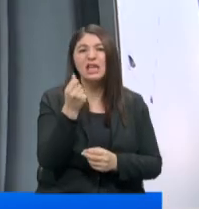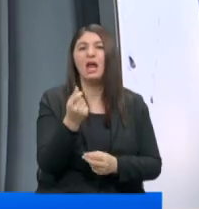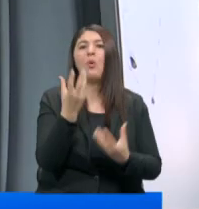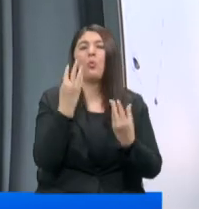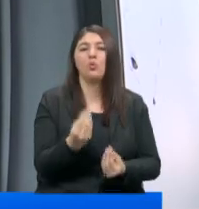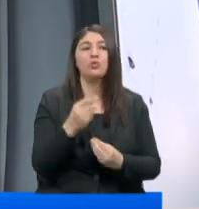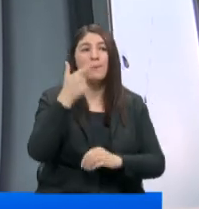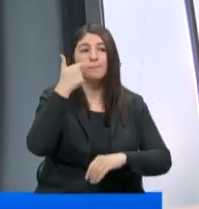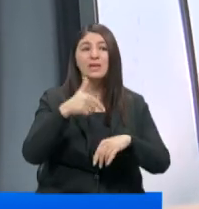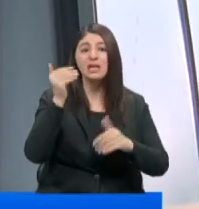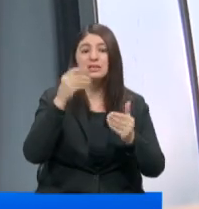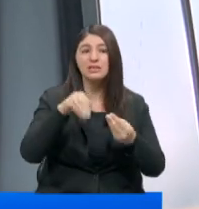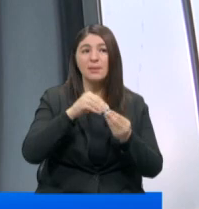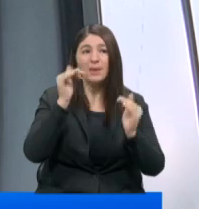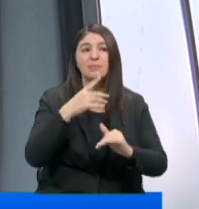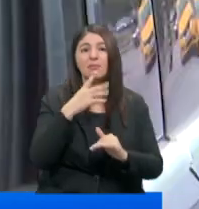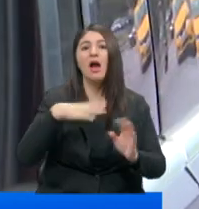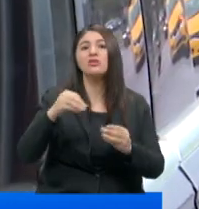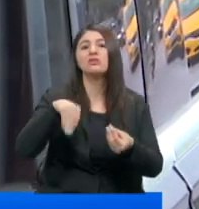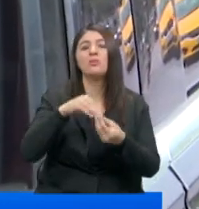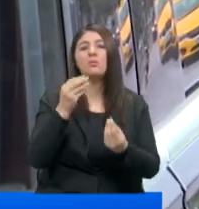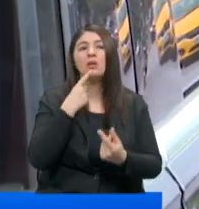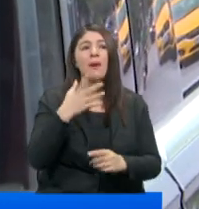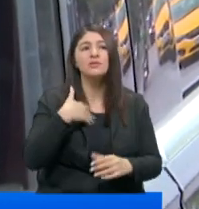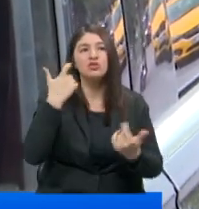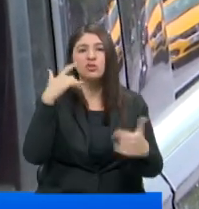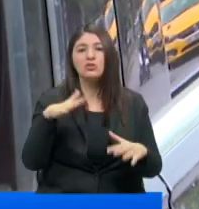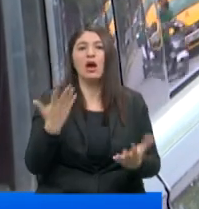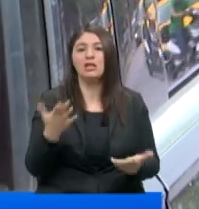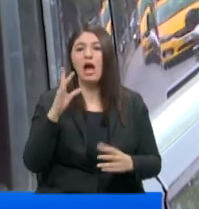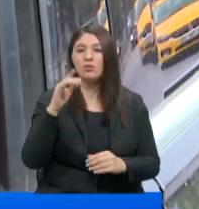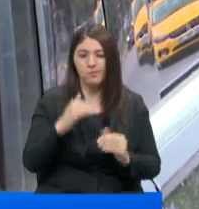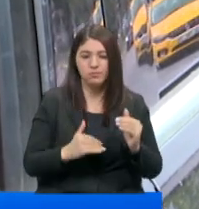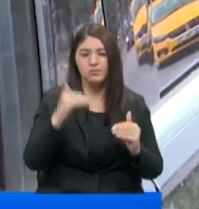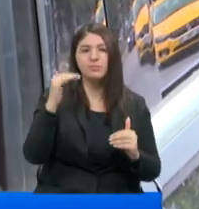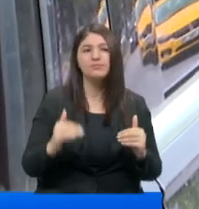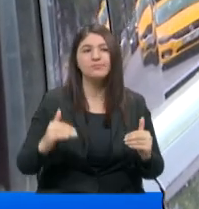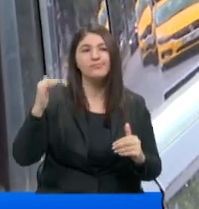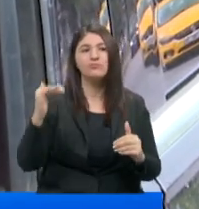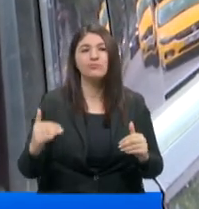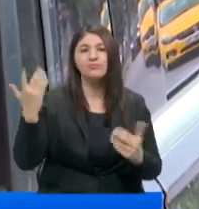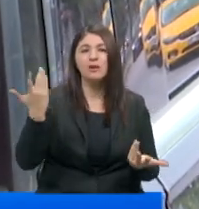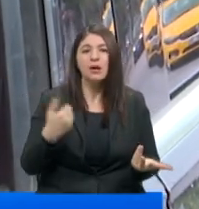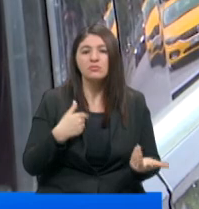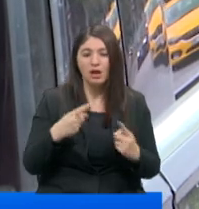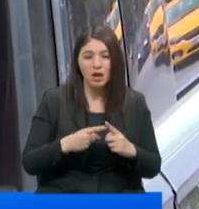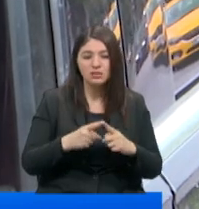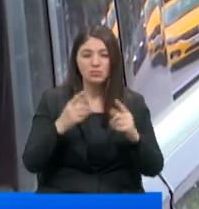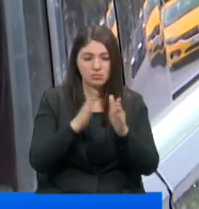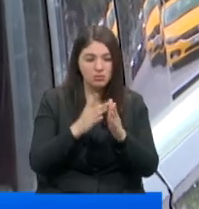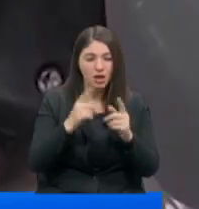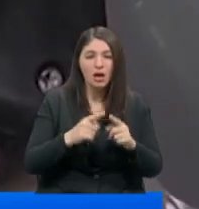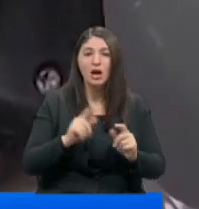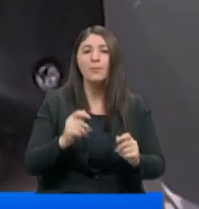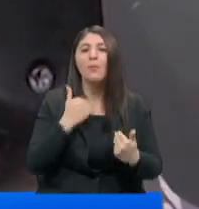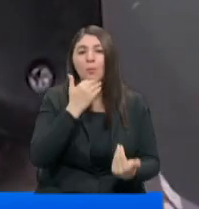liraya dayandı Benzine zam gelmesi Aslında her şeye zam gelmesi demek bizde şaşırdık artık her gün bir iniyor bir kalkıyor bize hesap kitabımızı